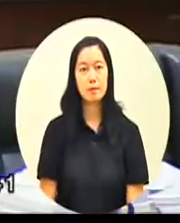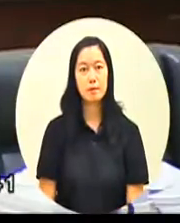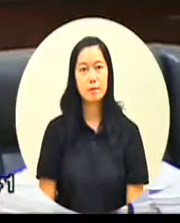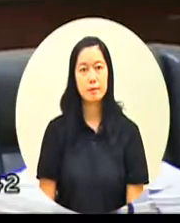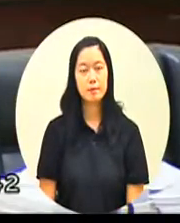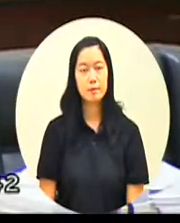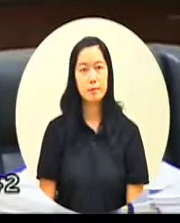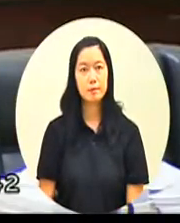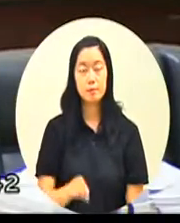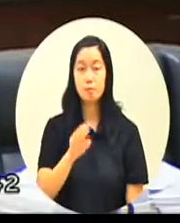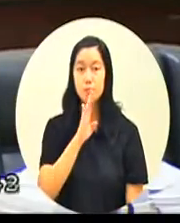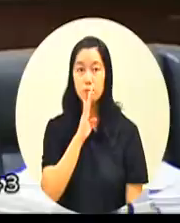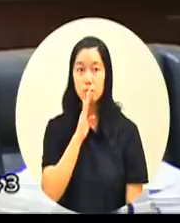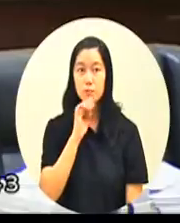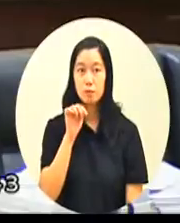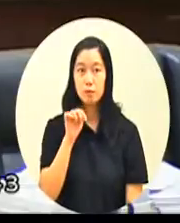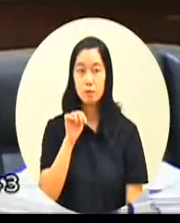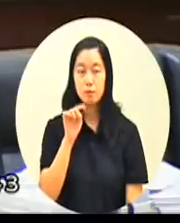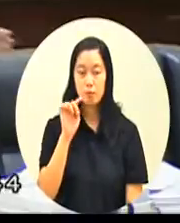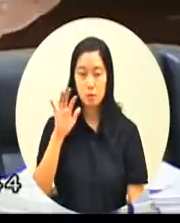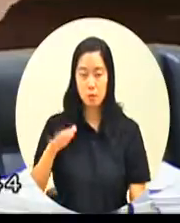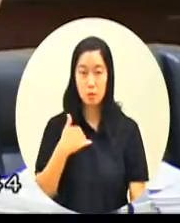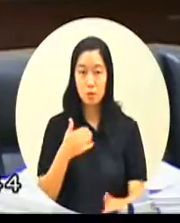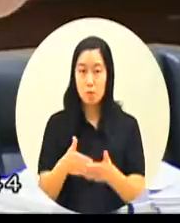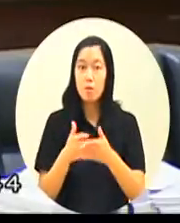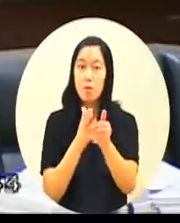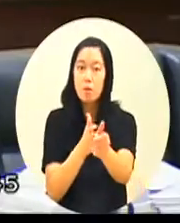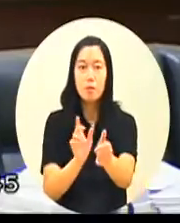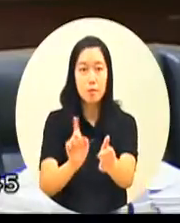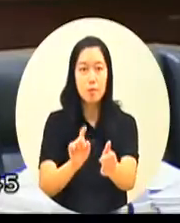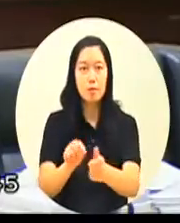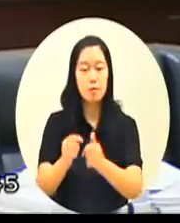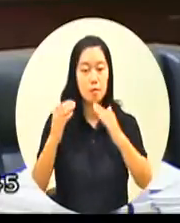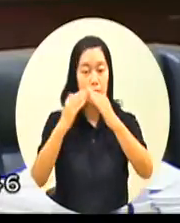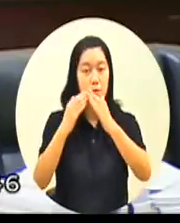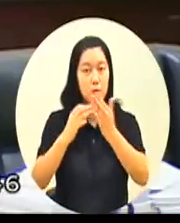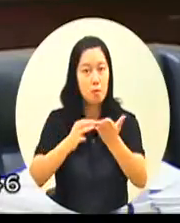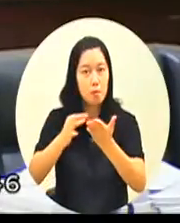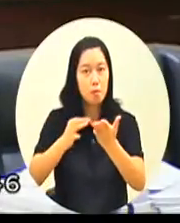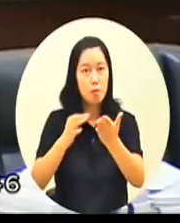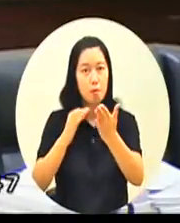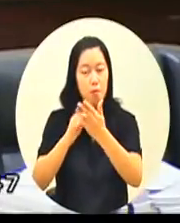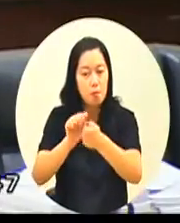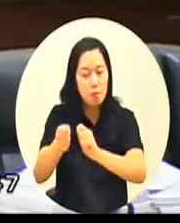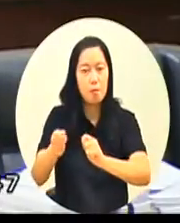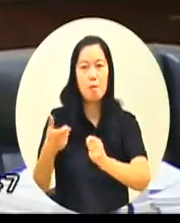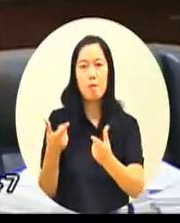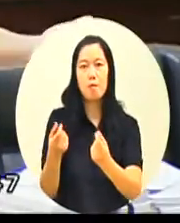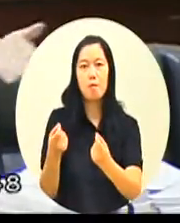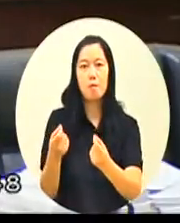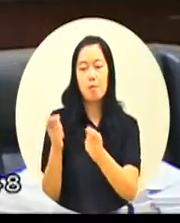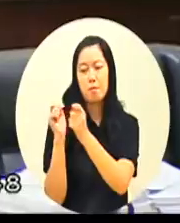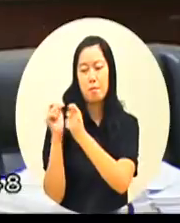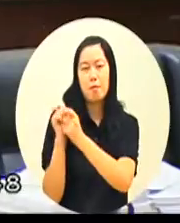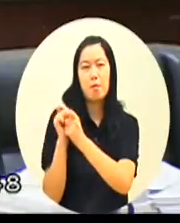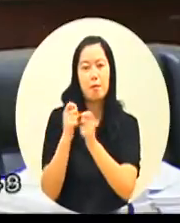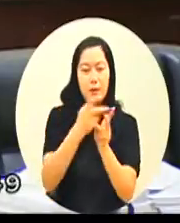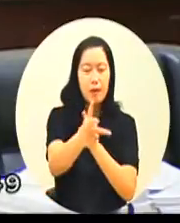想这个是一个背景哦。那我要问的是说，房屋税也接着要来了。好，局长，房屋